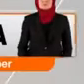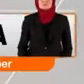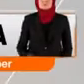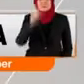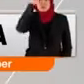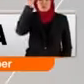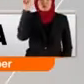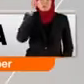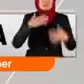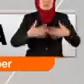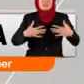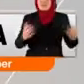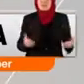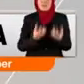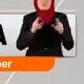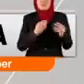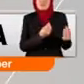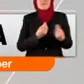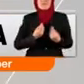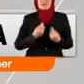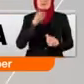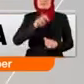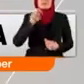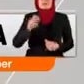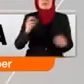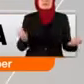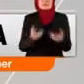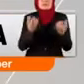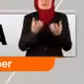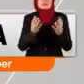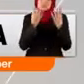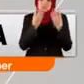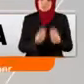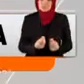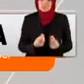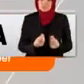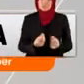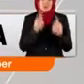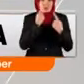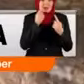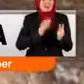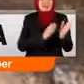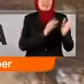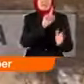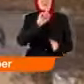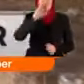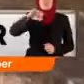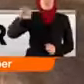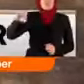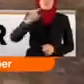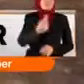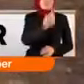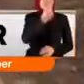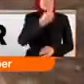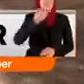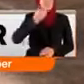Türkiye'nin ciğerlerini yıkan 88 yangın söndürüldü müdahalenin sürdüğü o noktadan biri Marmaris alevler